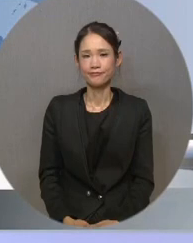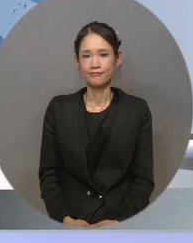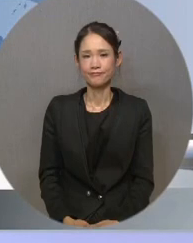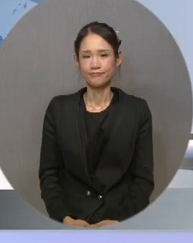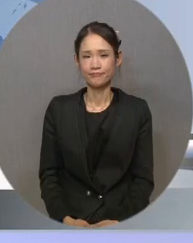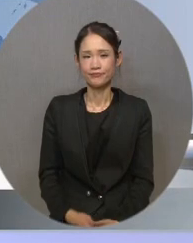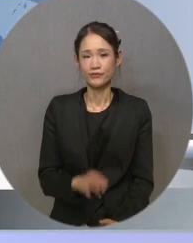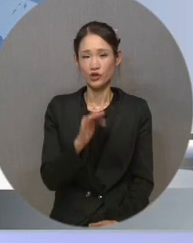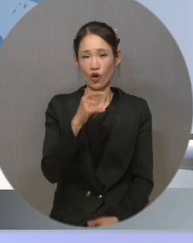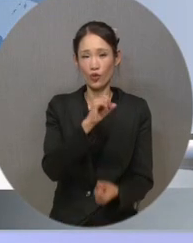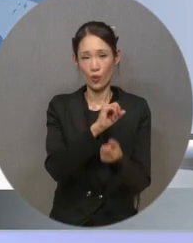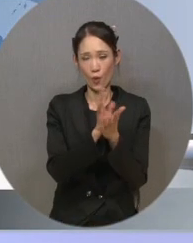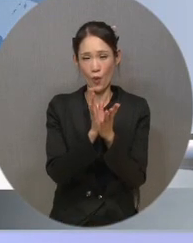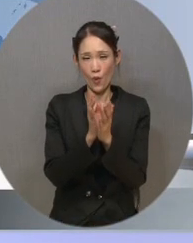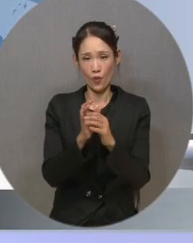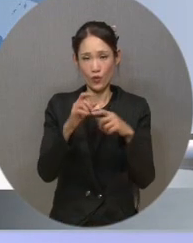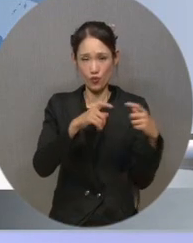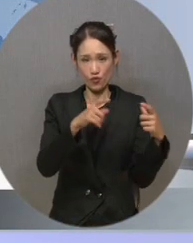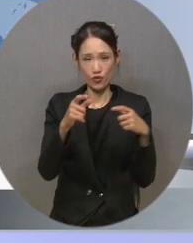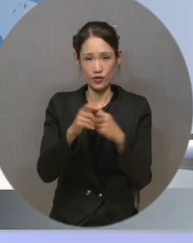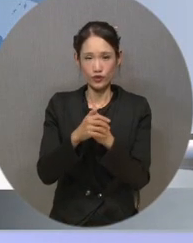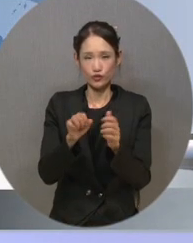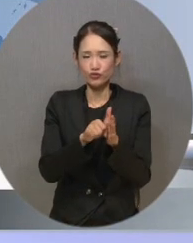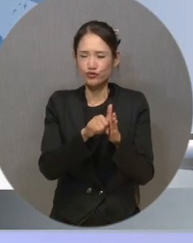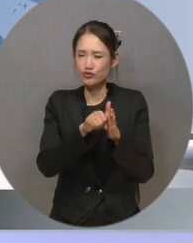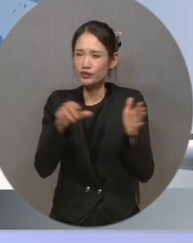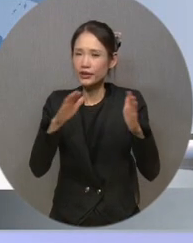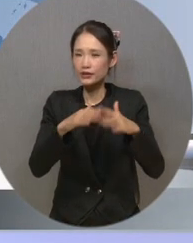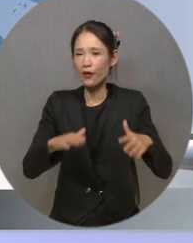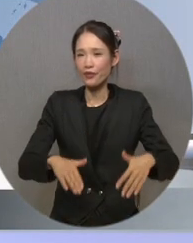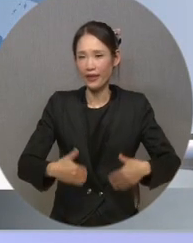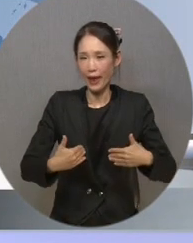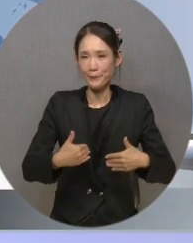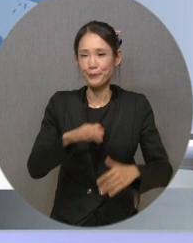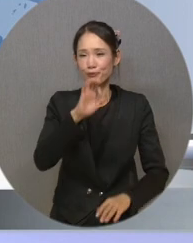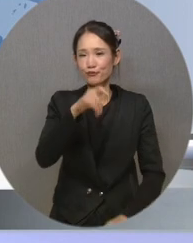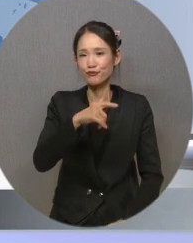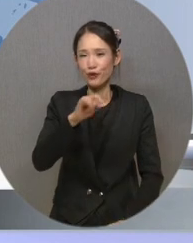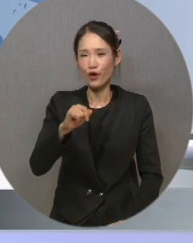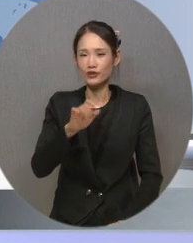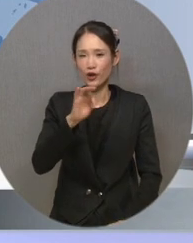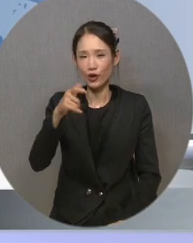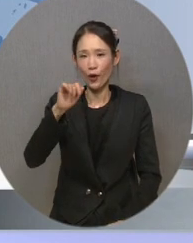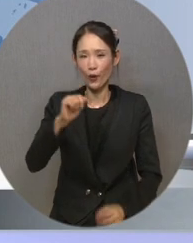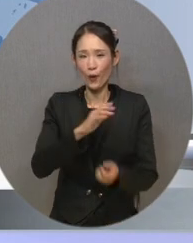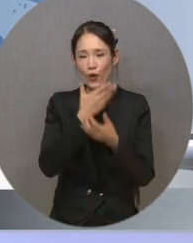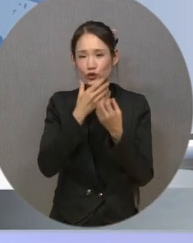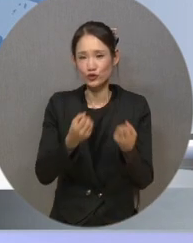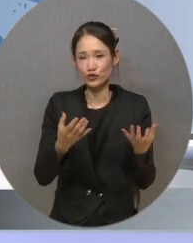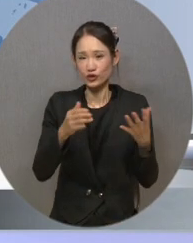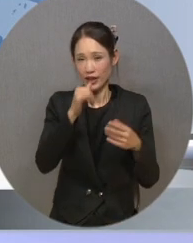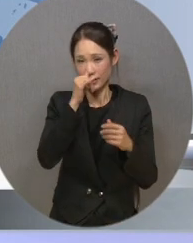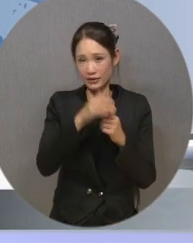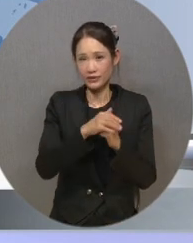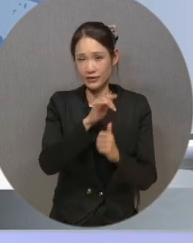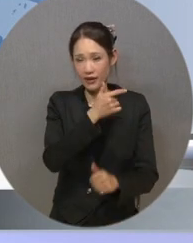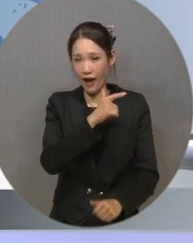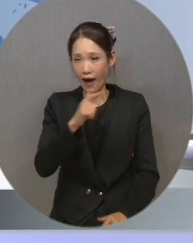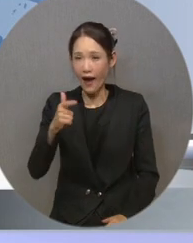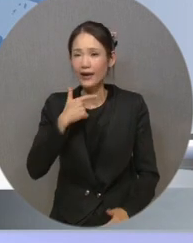영국 군락지로 유명한 전남 무안에서 연꽃 축제가 펼쳐지는데요 특색을 살린 다양한 체험부터